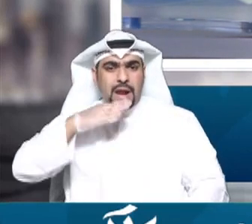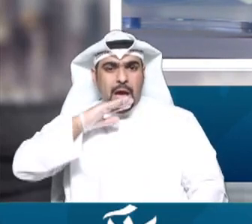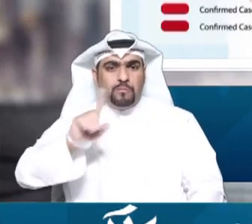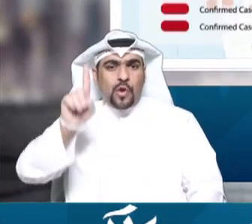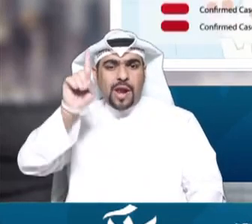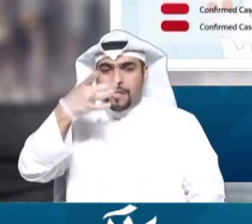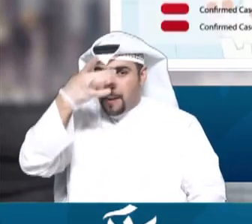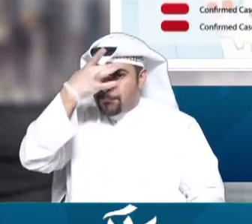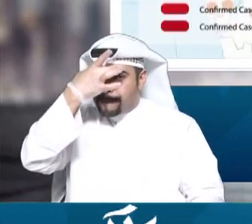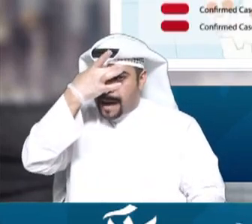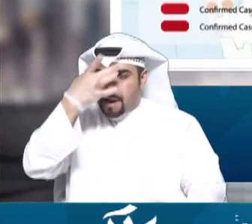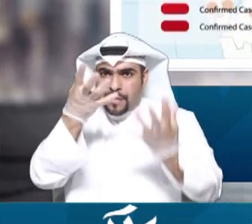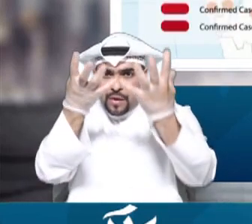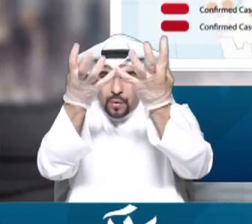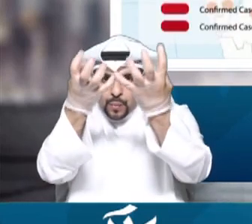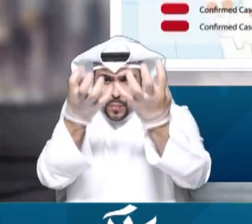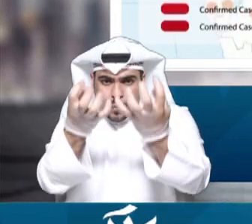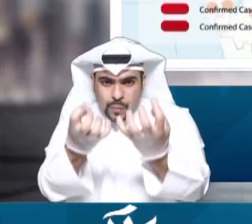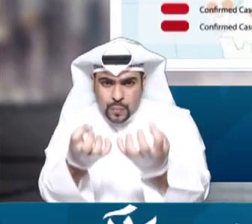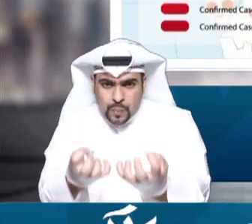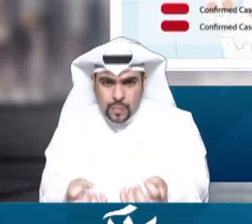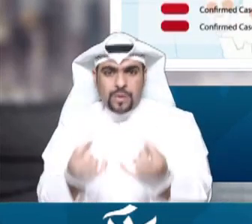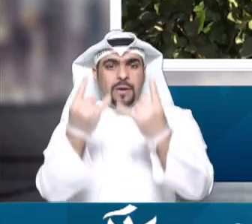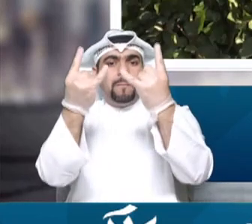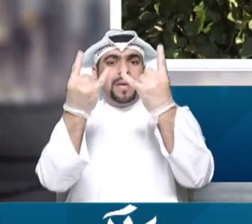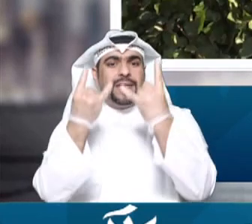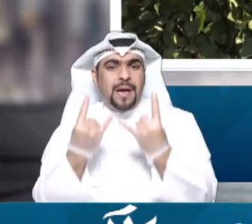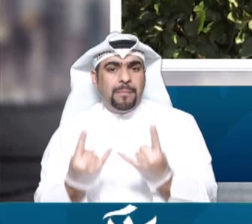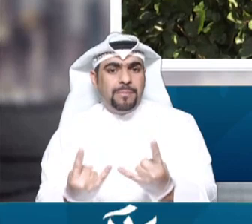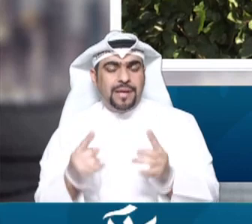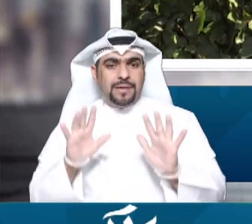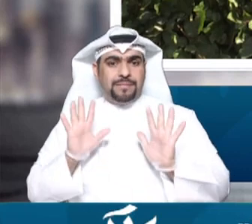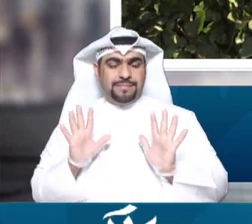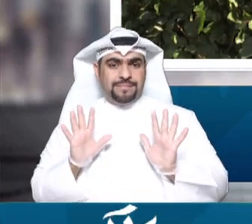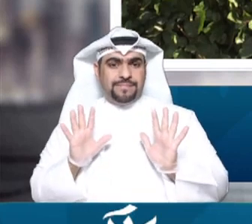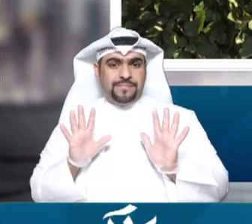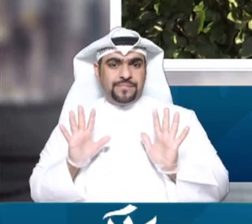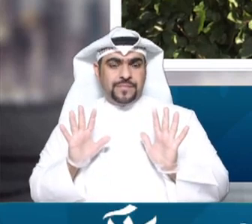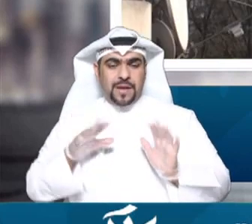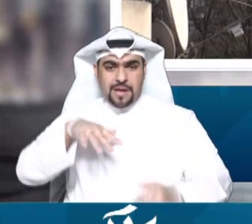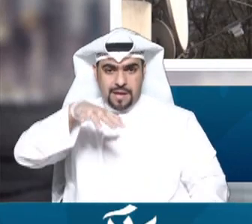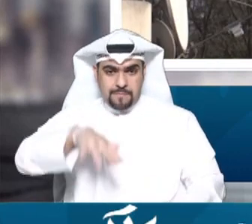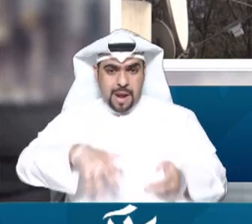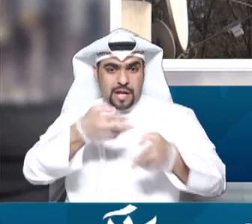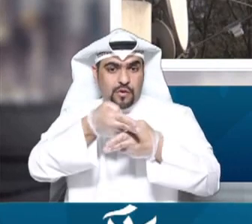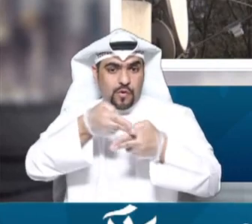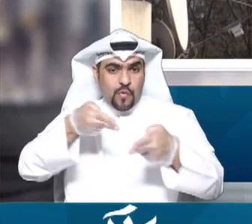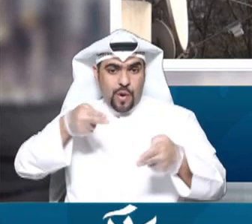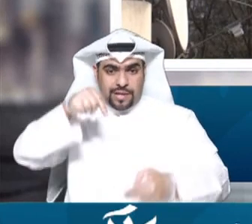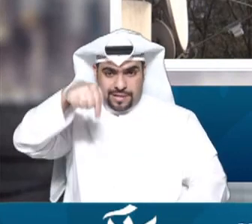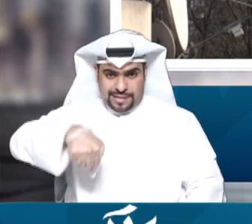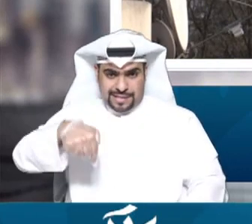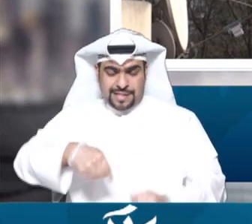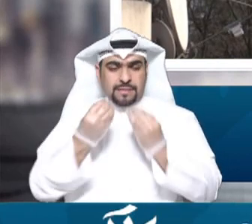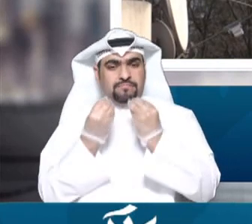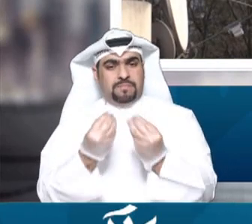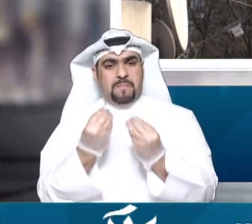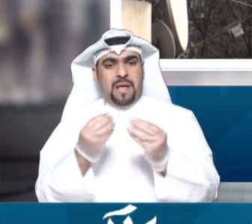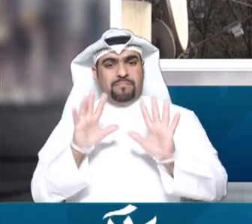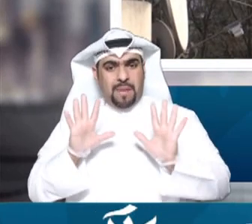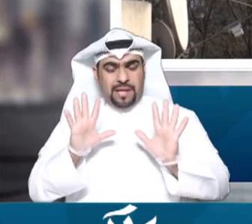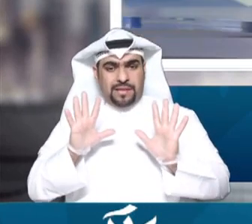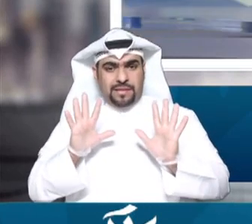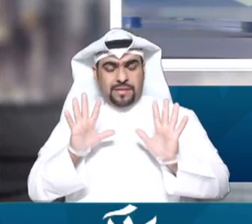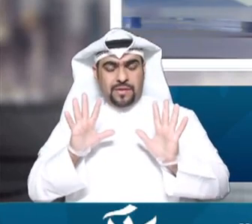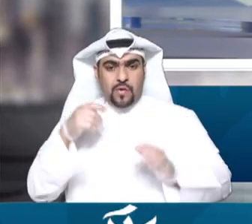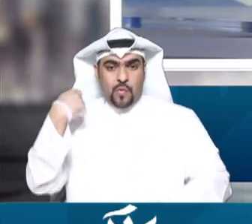لطبيعة الظروف الصحية، ومتى ما تم سمحت الظروف الصحية يتم الانتقال المباشر إلى دولة الكويت. طيب